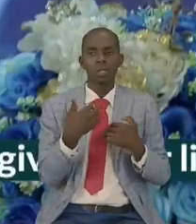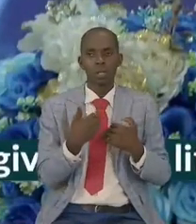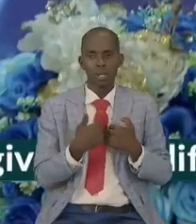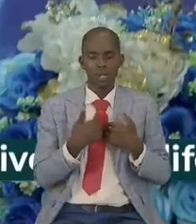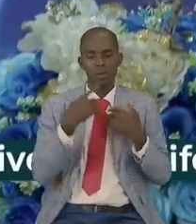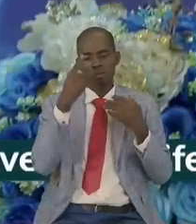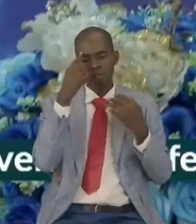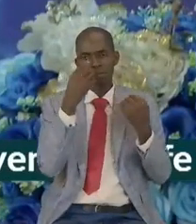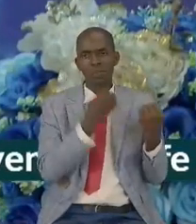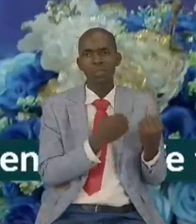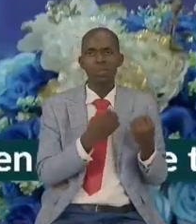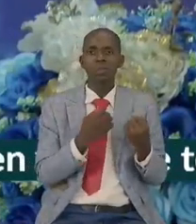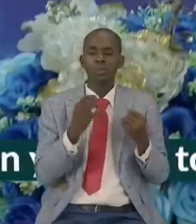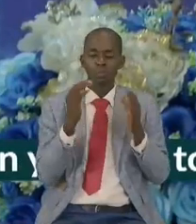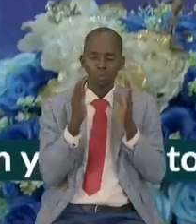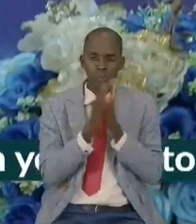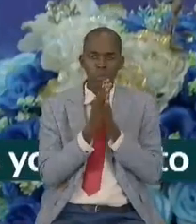Soyez avec eux.